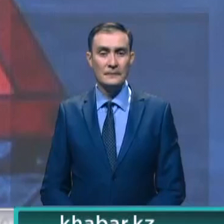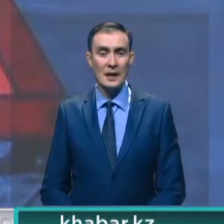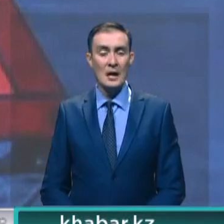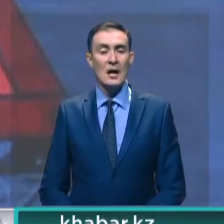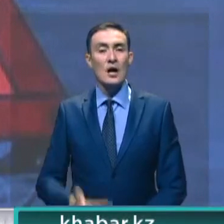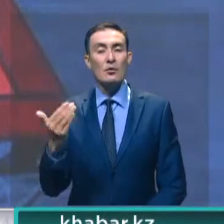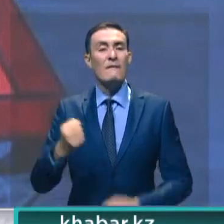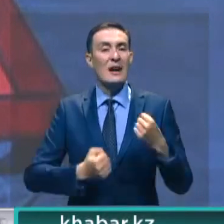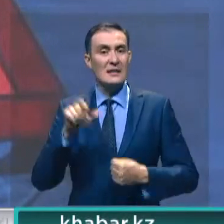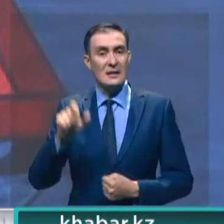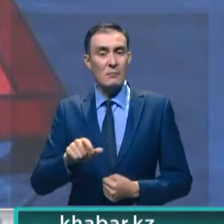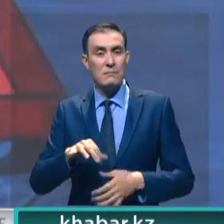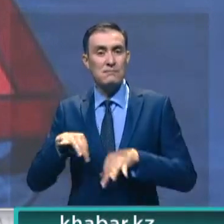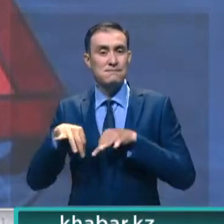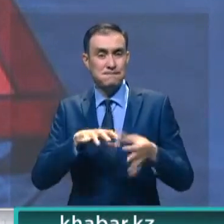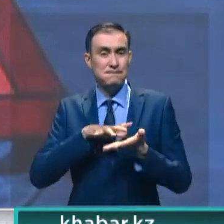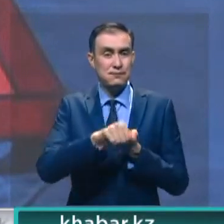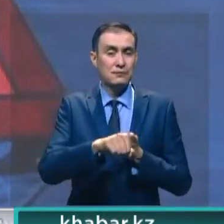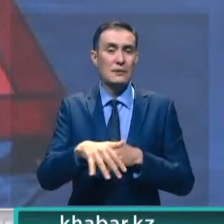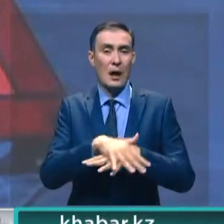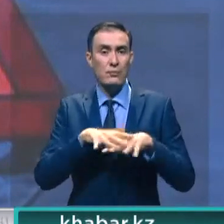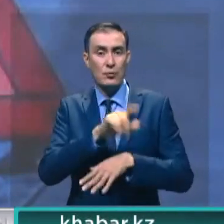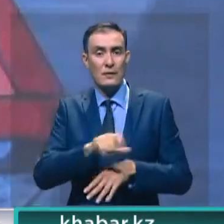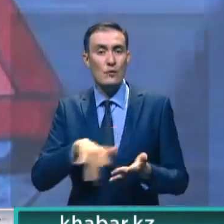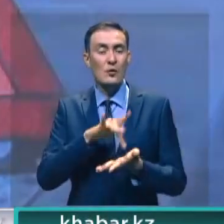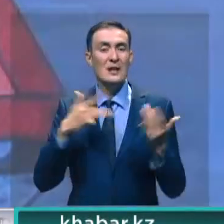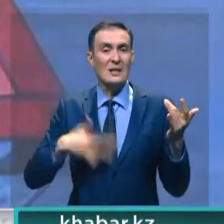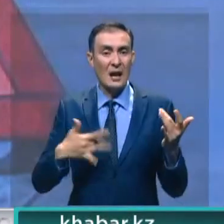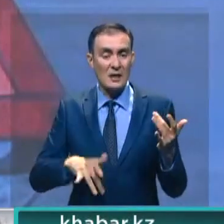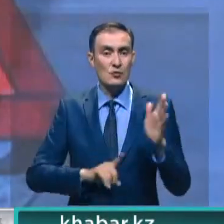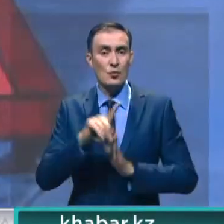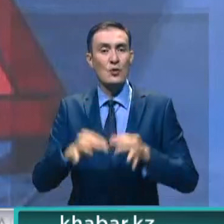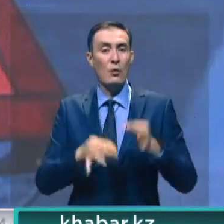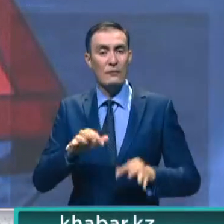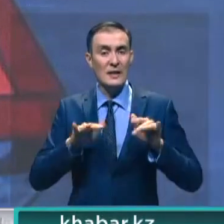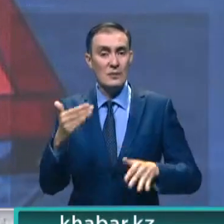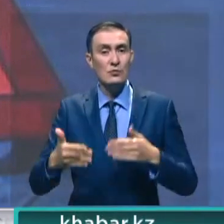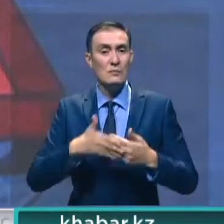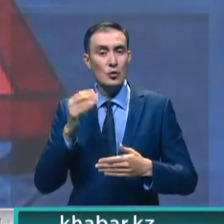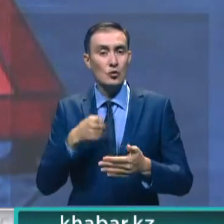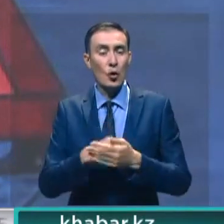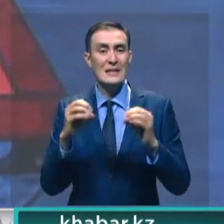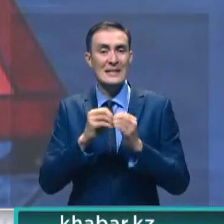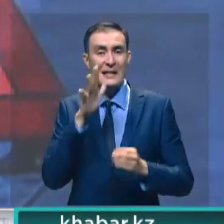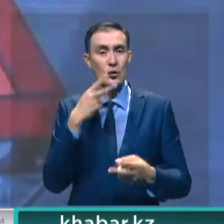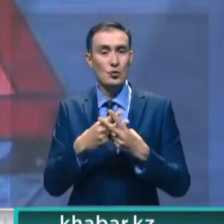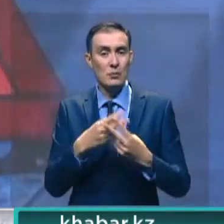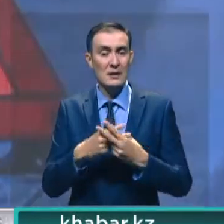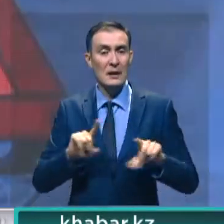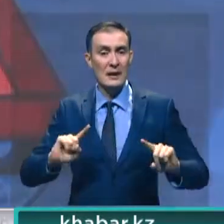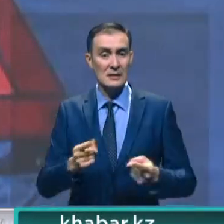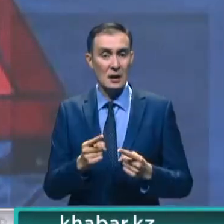В отношении водителя, протаранившего на автомобиле толпу людей в Таразе, возбуждено уголовное дело. Ему грозит до 10 лет лишения